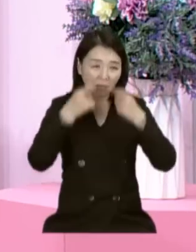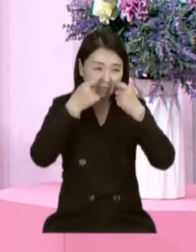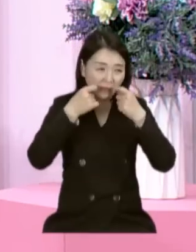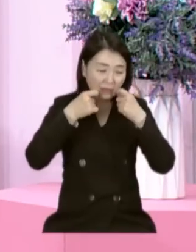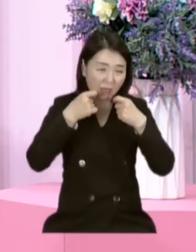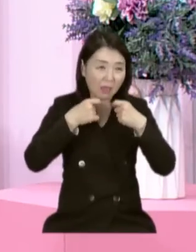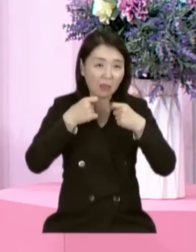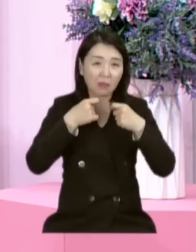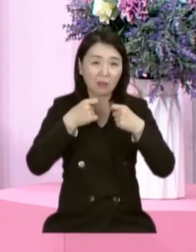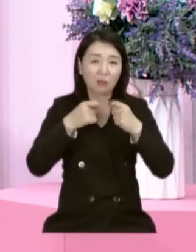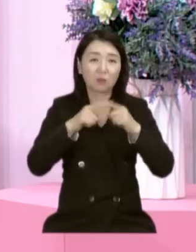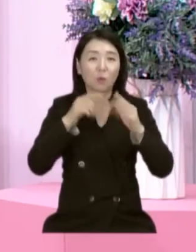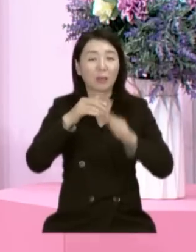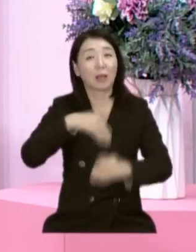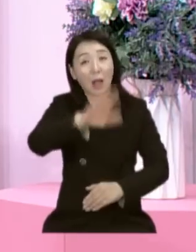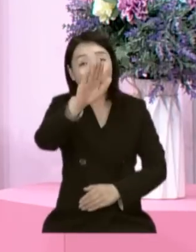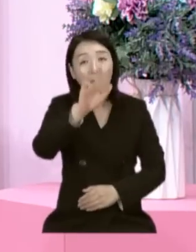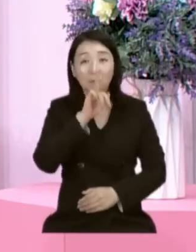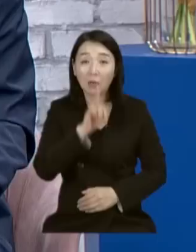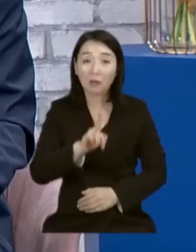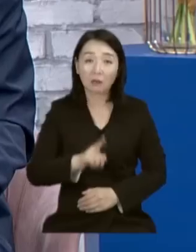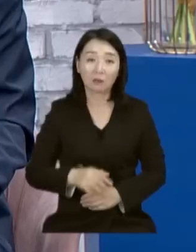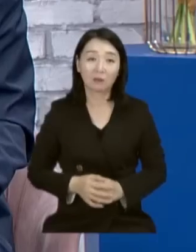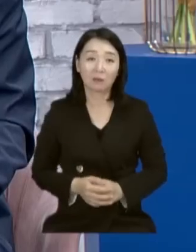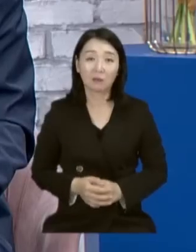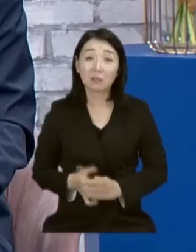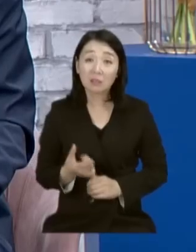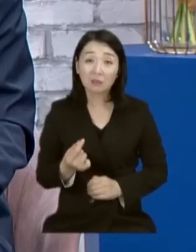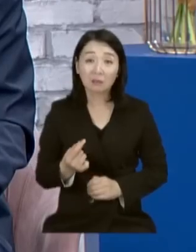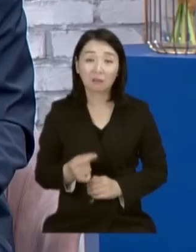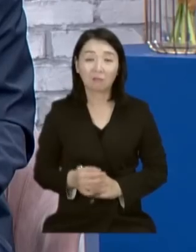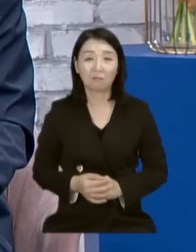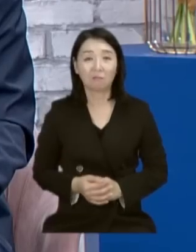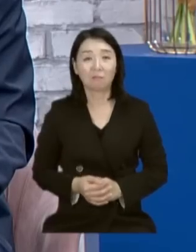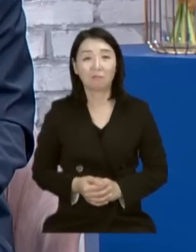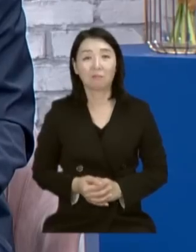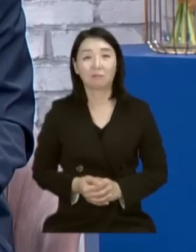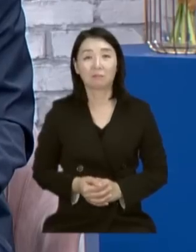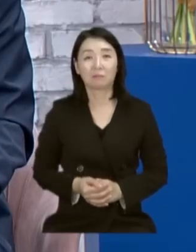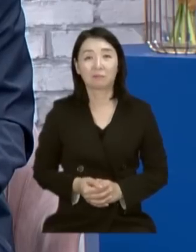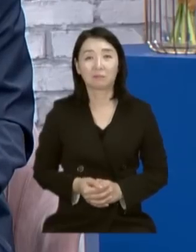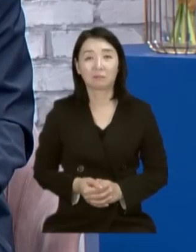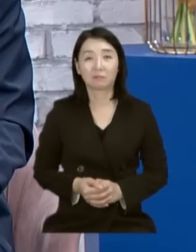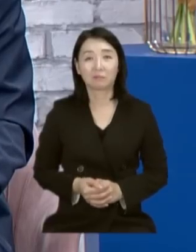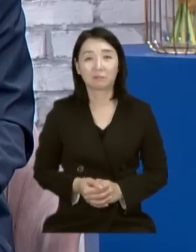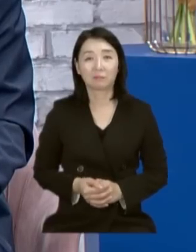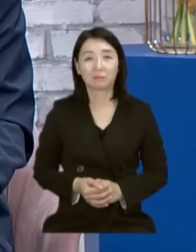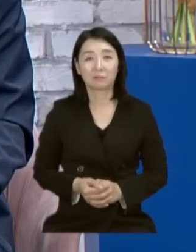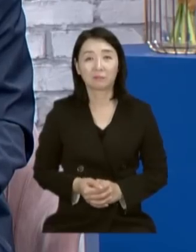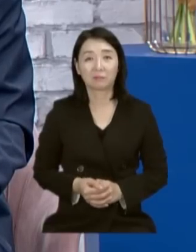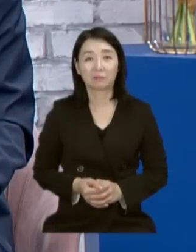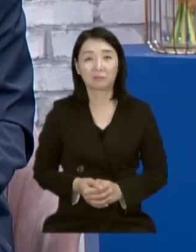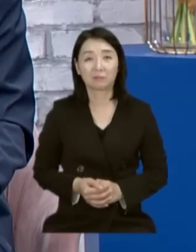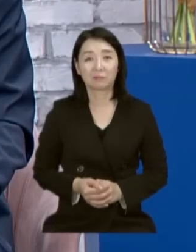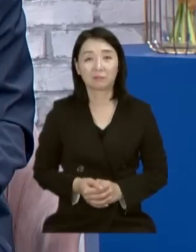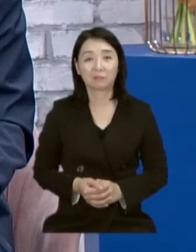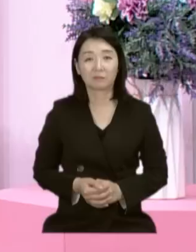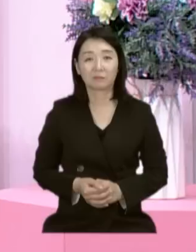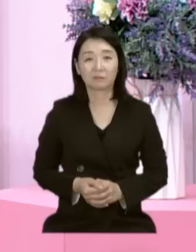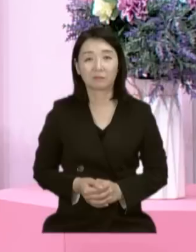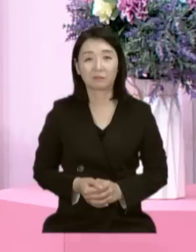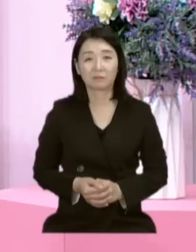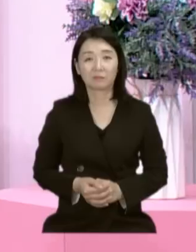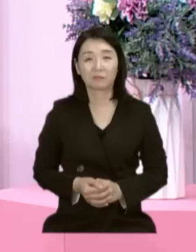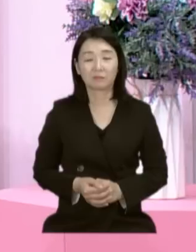질질 짤려면은 교회 안에 가. 아 그러셨대요. 이제 뭐 그 뭐